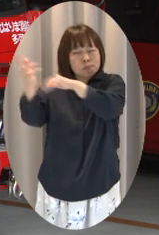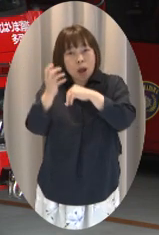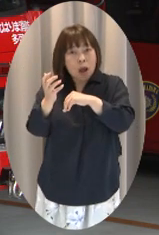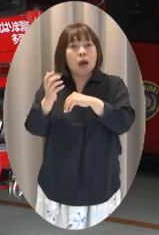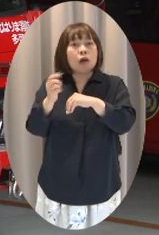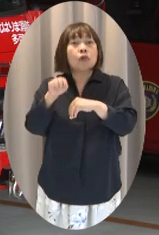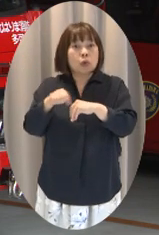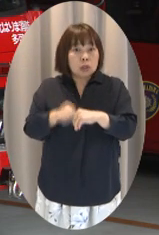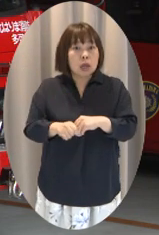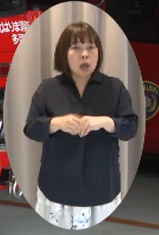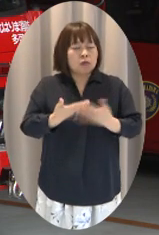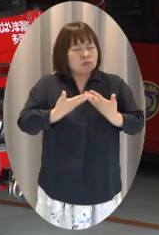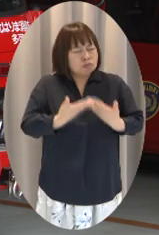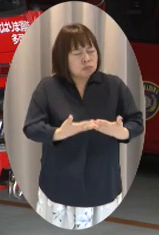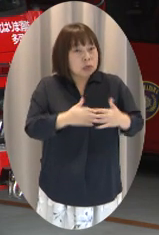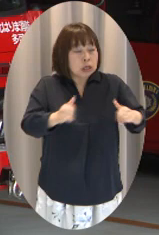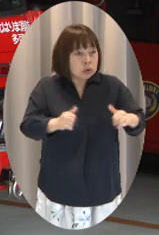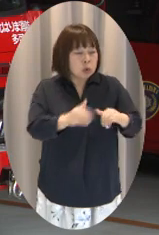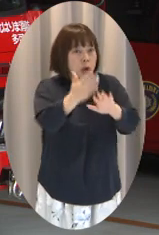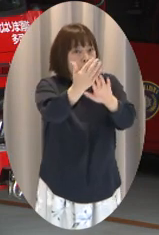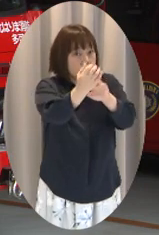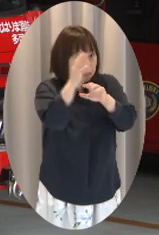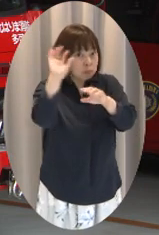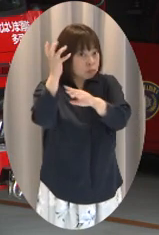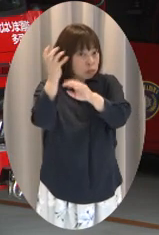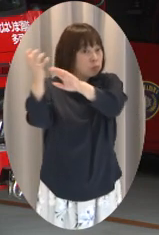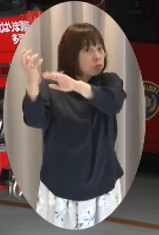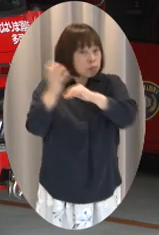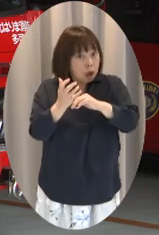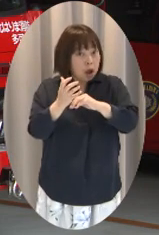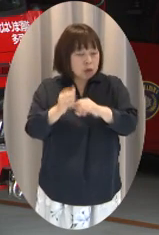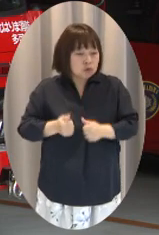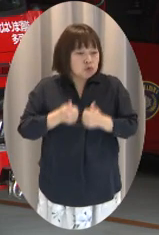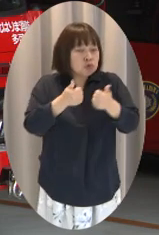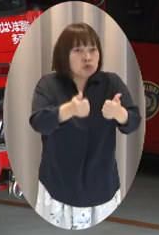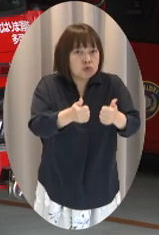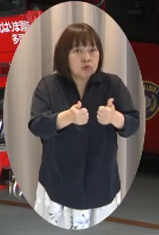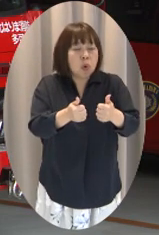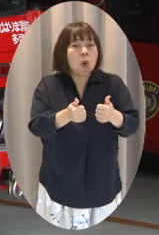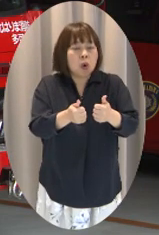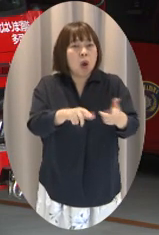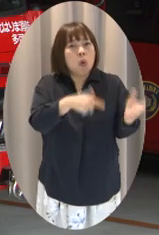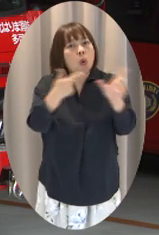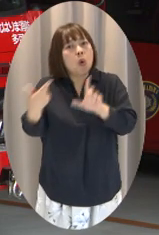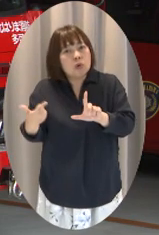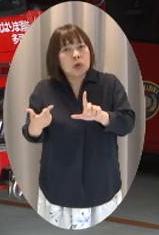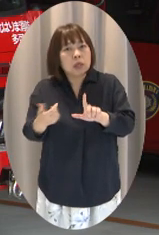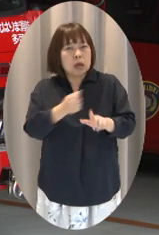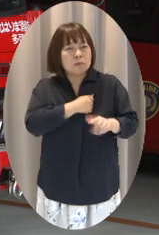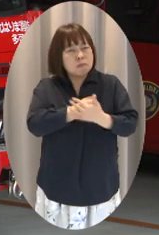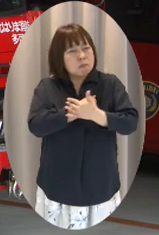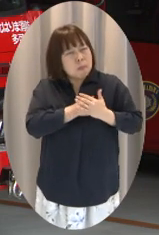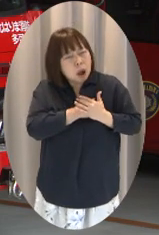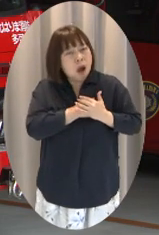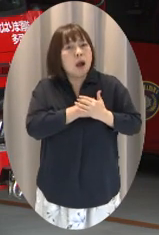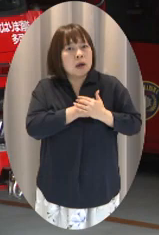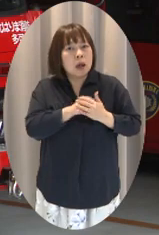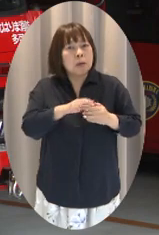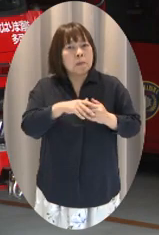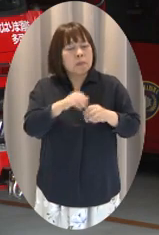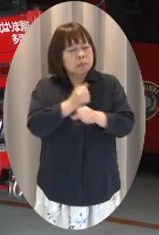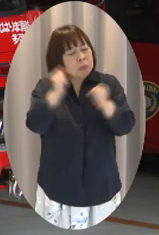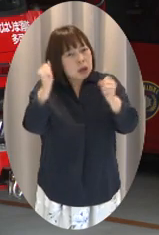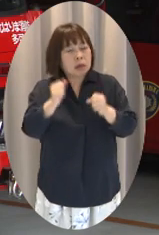い現場への出動が遅れ、救えるはずの命が救えなくなることが心配されています。実際